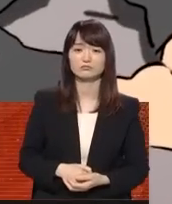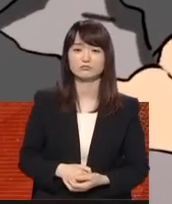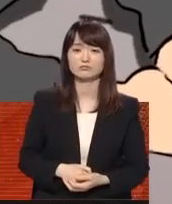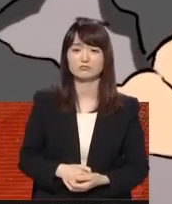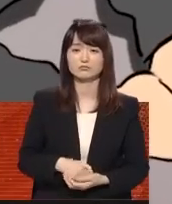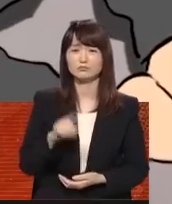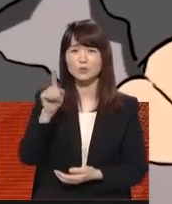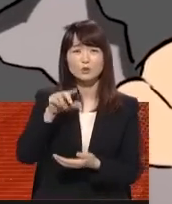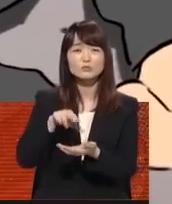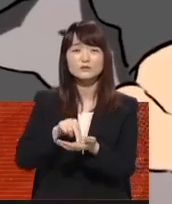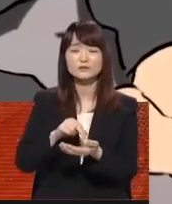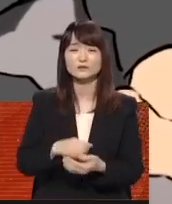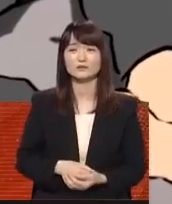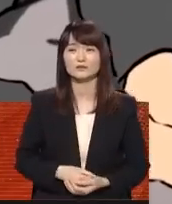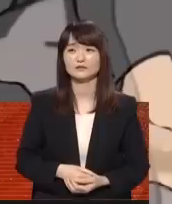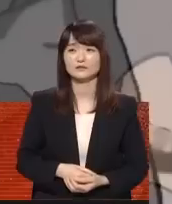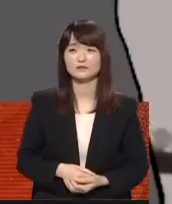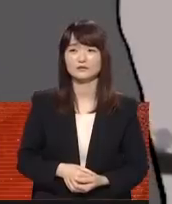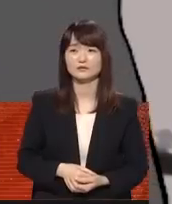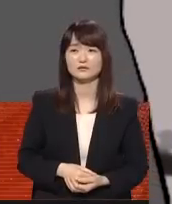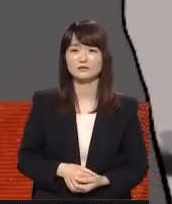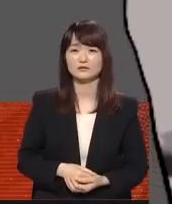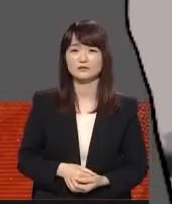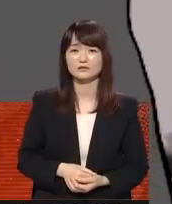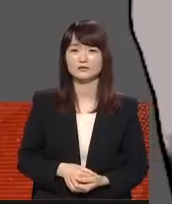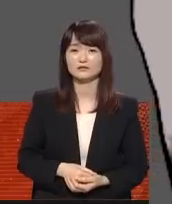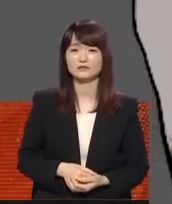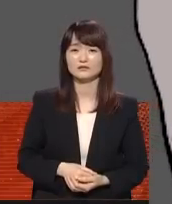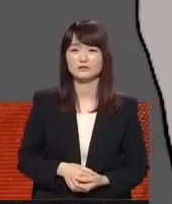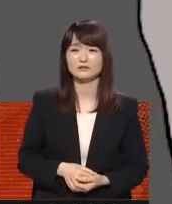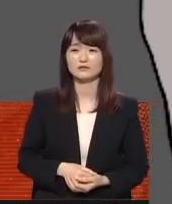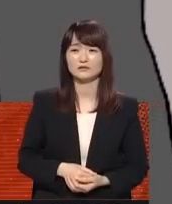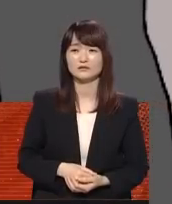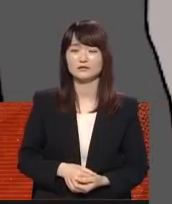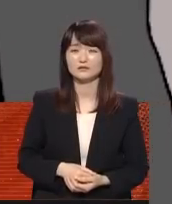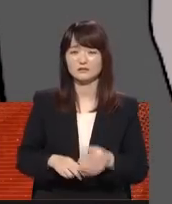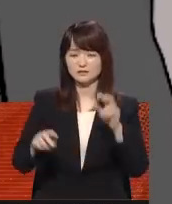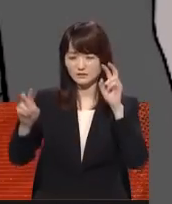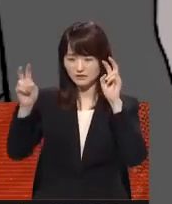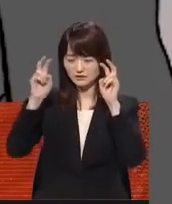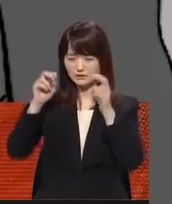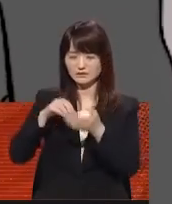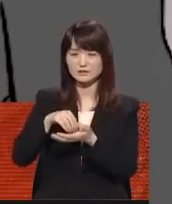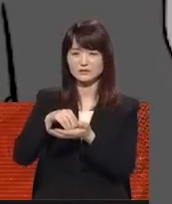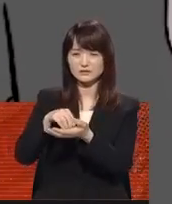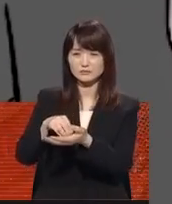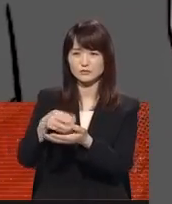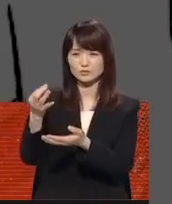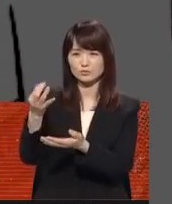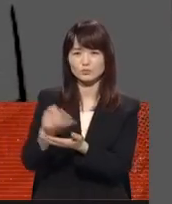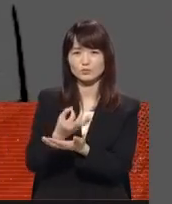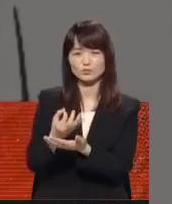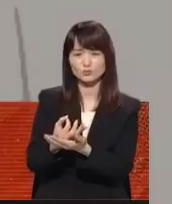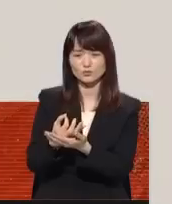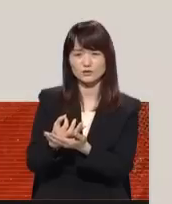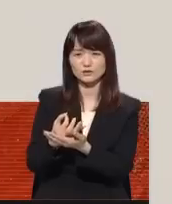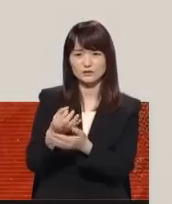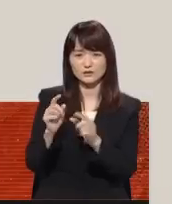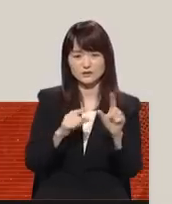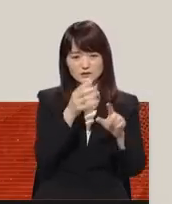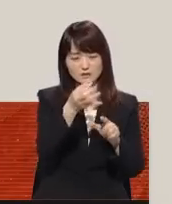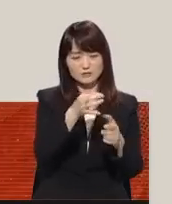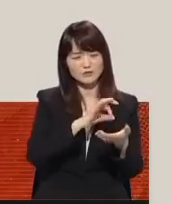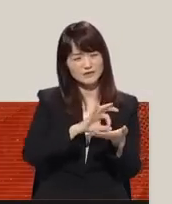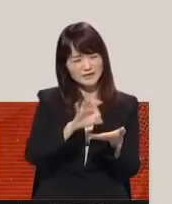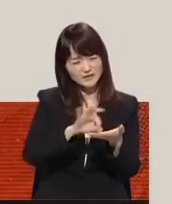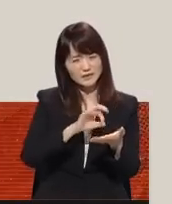그런데 그랬는데 뭐가 문제냐면 취업하면서 돈을 많이 모았었는데 다 잘 들었었고 그리고 생활비가 없어요 그러니까